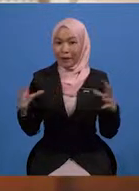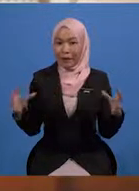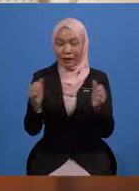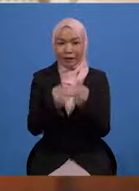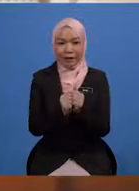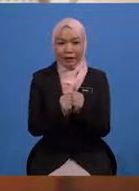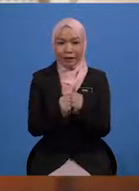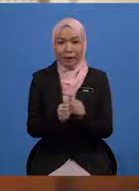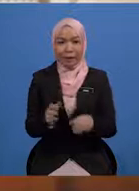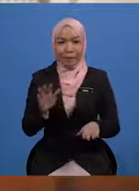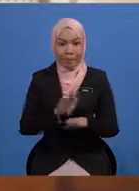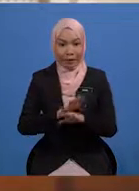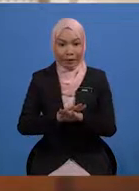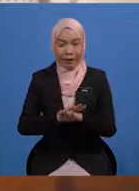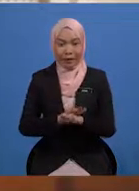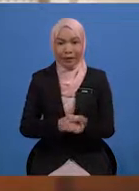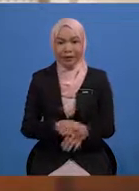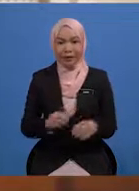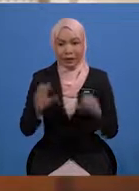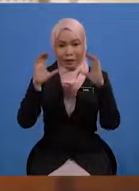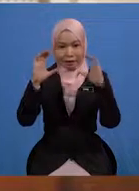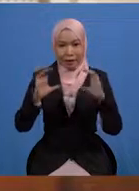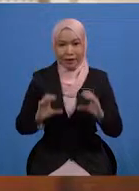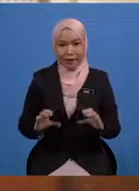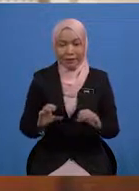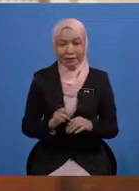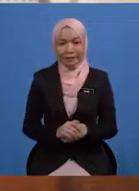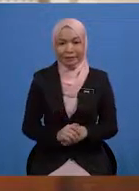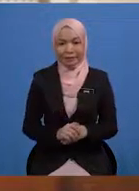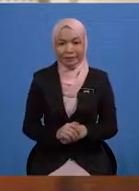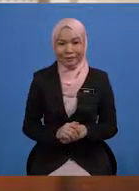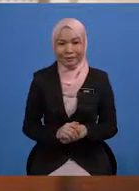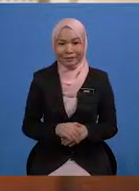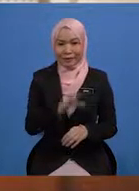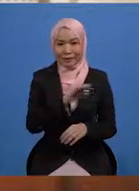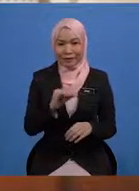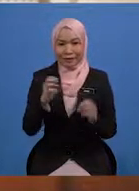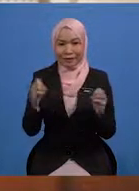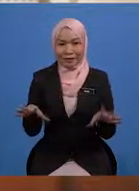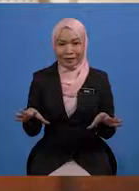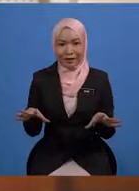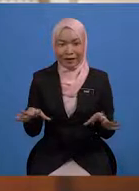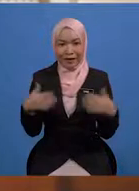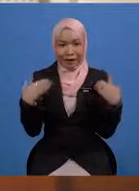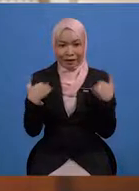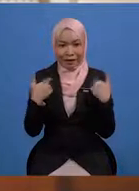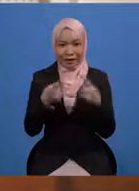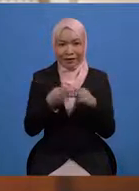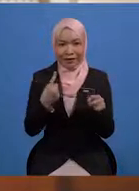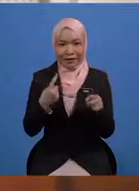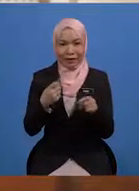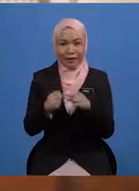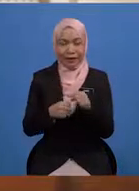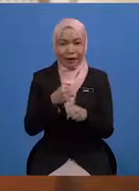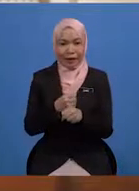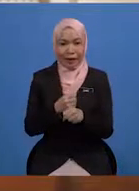dan gaya. Terdapat banyak aliran dan gaya yang telah wujud bermula dari abad ke-14